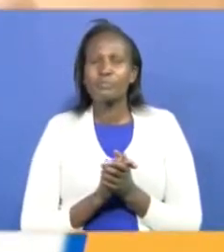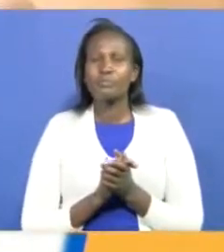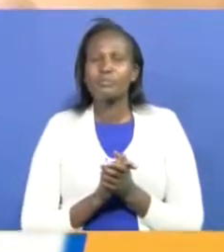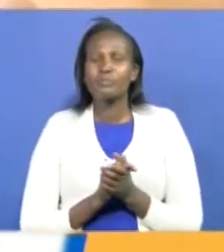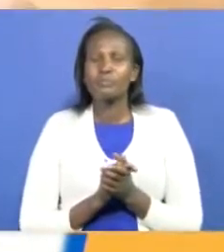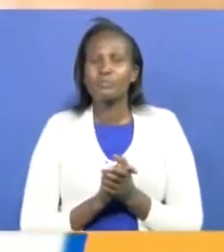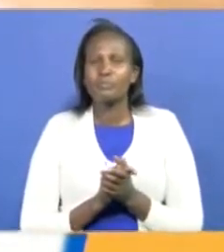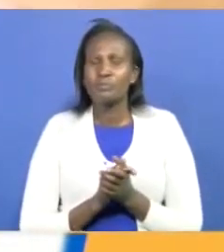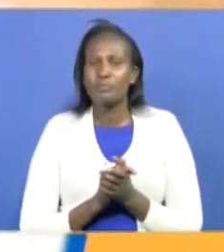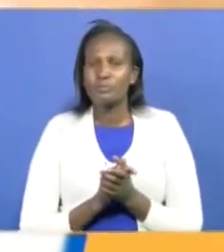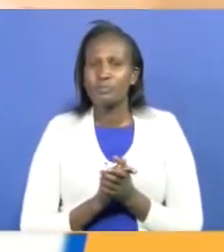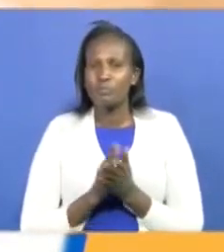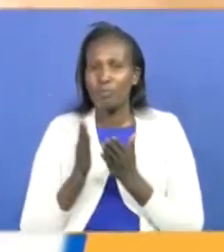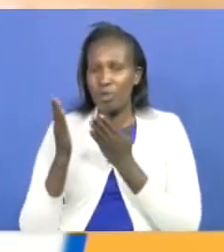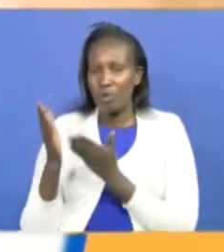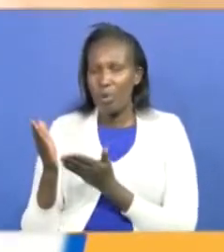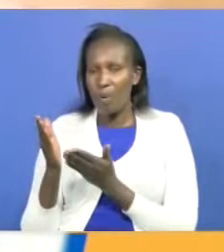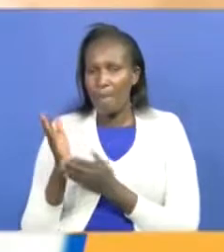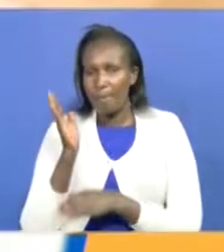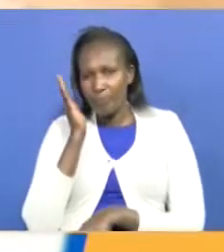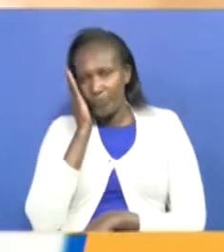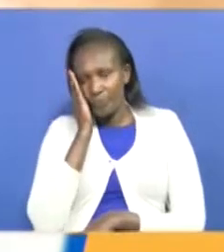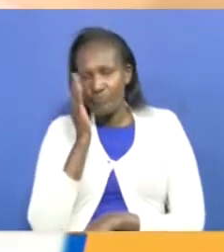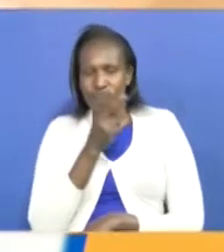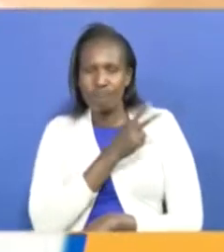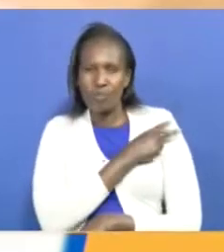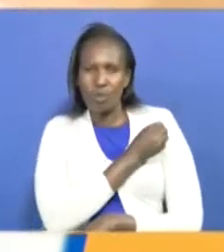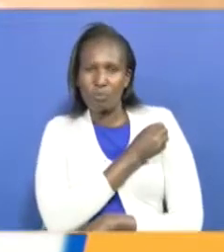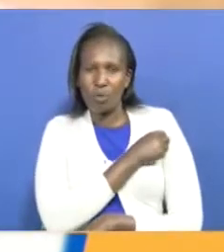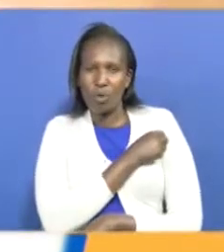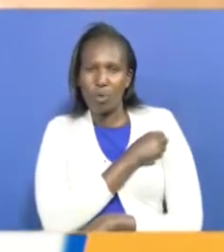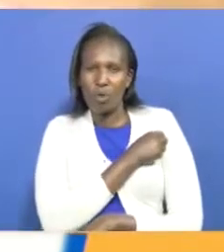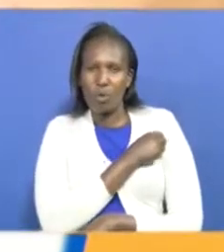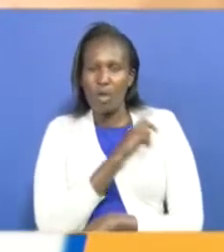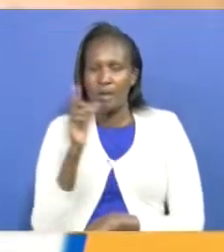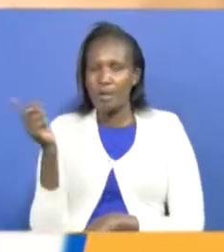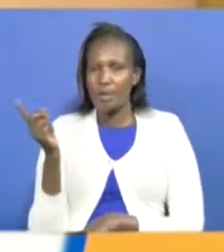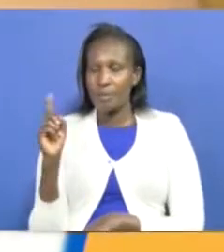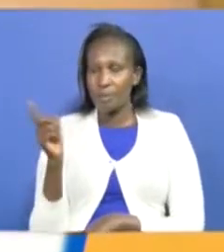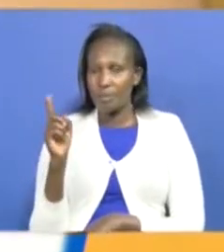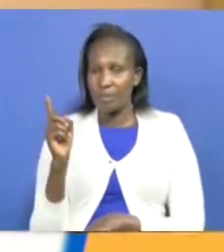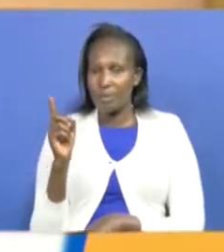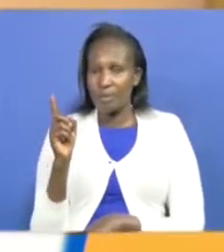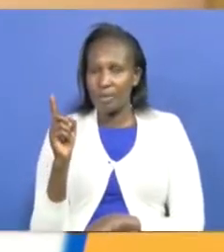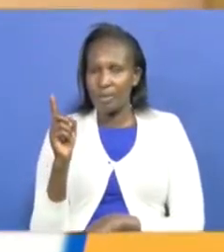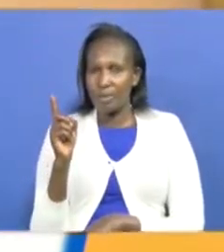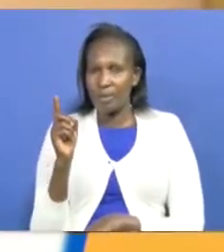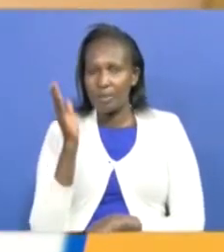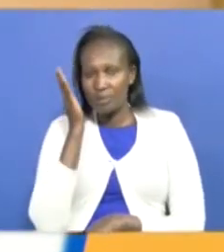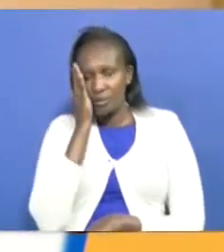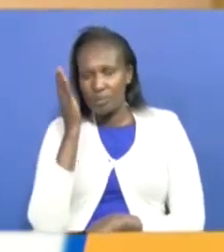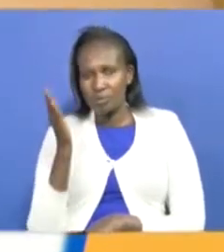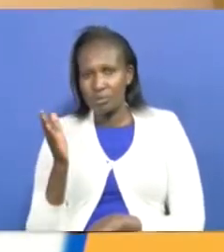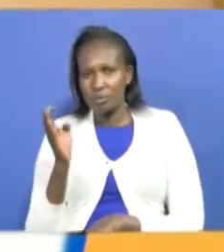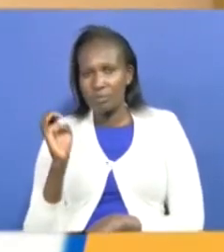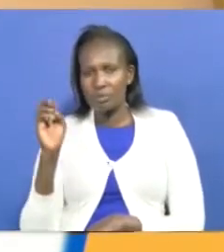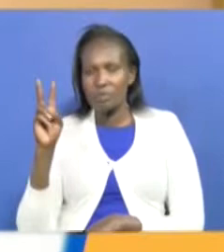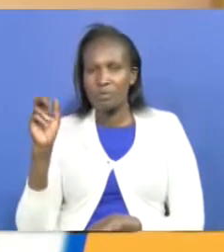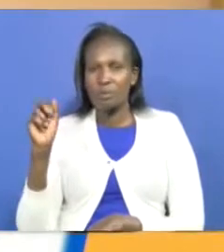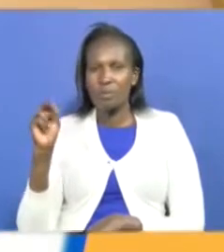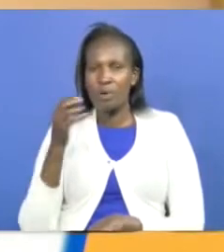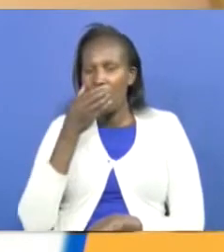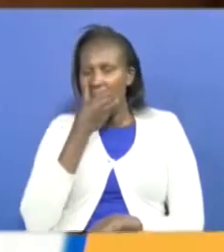katika mojawapo ya vyumba wanamolazwa wagonjwa katika hospitali ya Gakan jijini Nairobi. Kitandani, Efras Ndumia wa umri wa